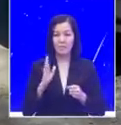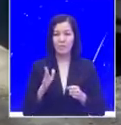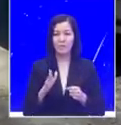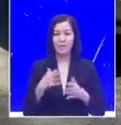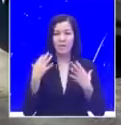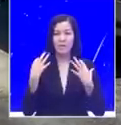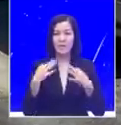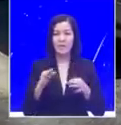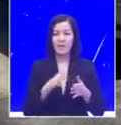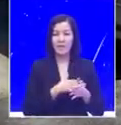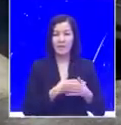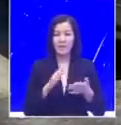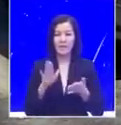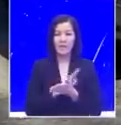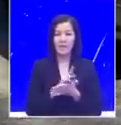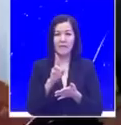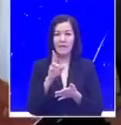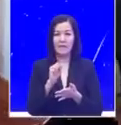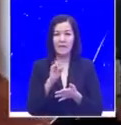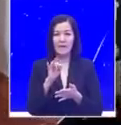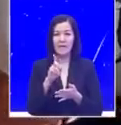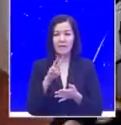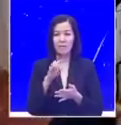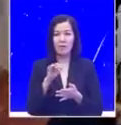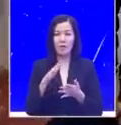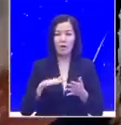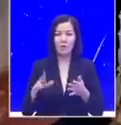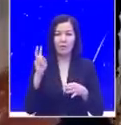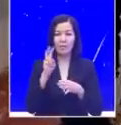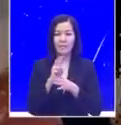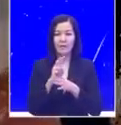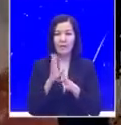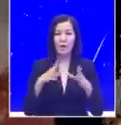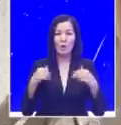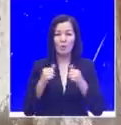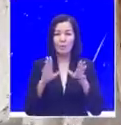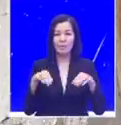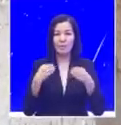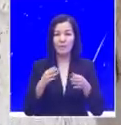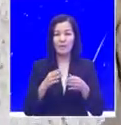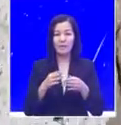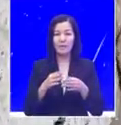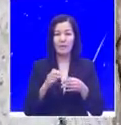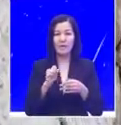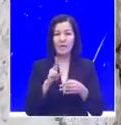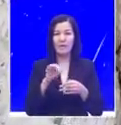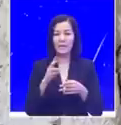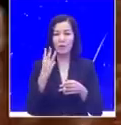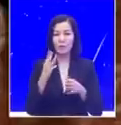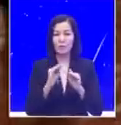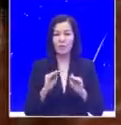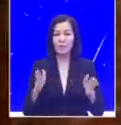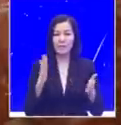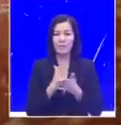Еріктілер Ескелді ауданындағы Қарабұлақ ауылына да барды. Қажетті заттар Отырбековтар отбасына да жеткізілді. Отан асақ ерке 3 баланы өз асырап